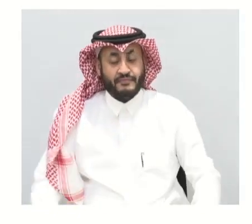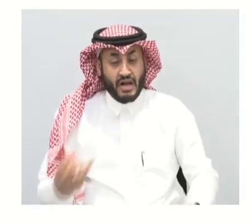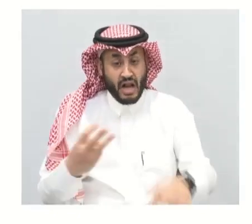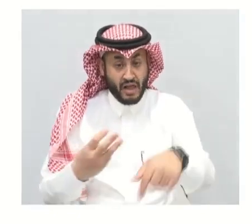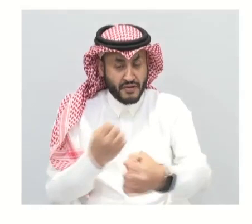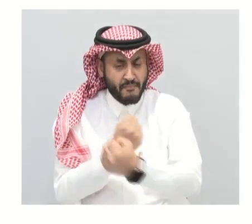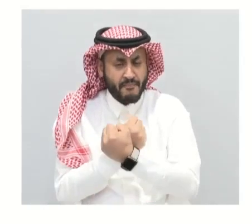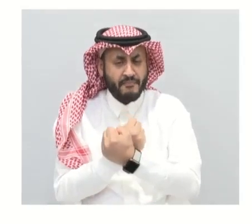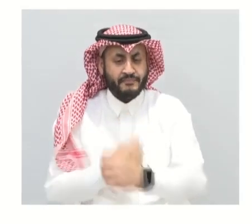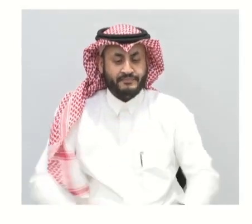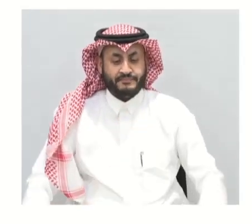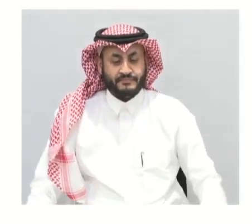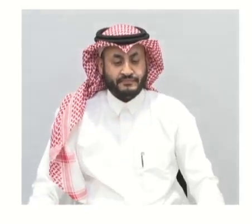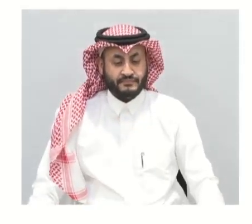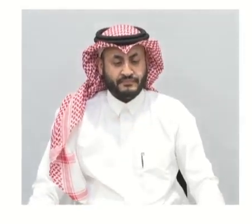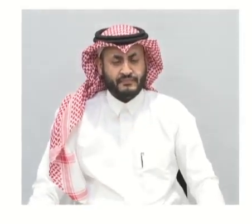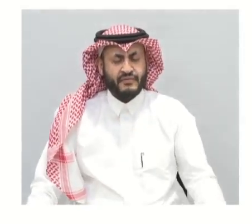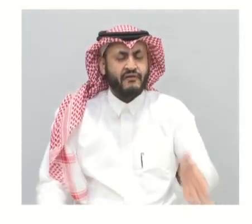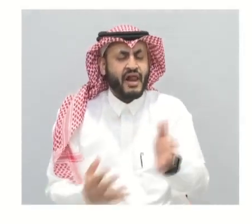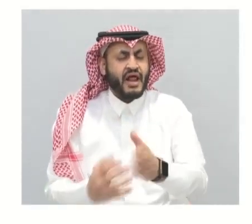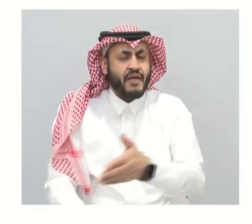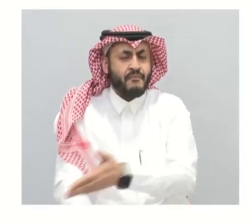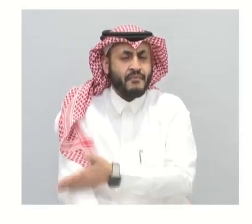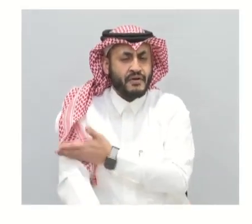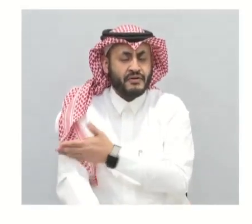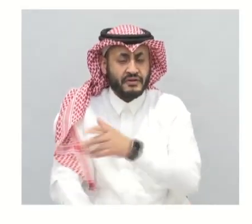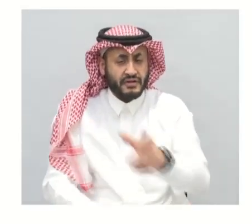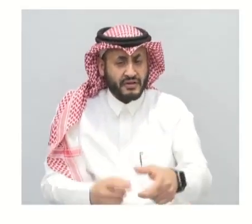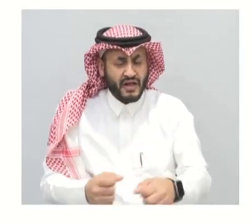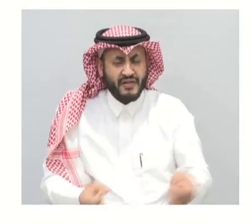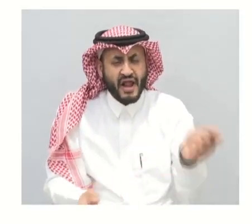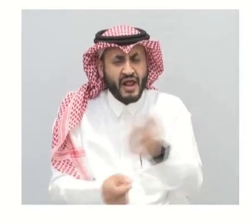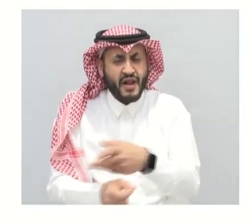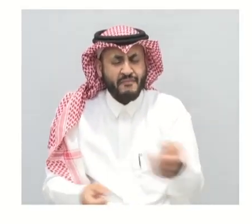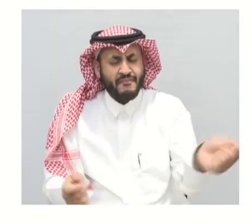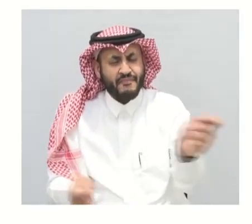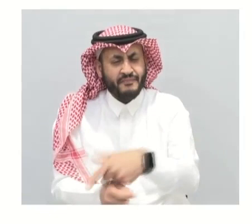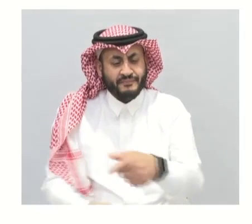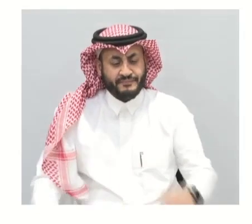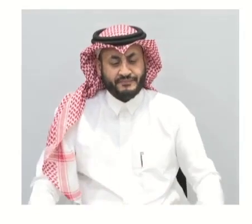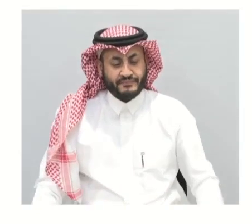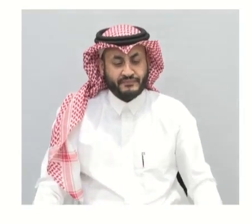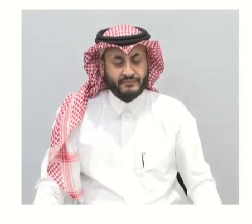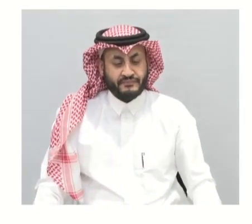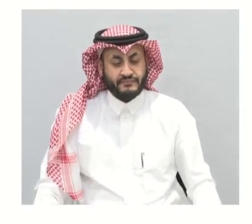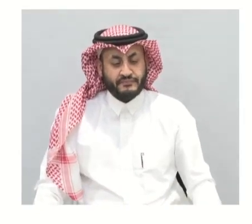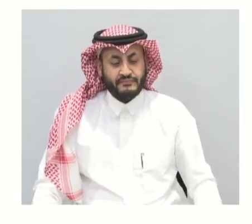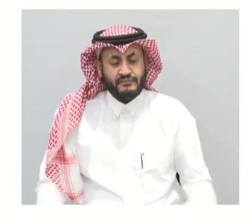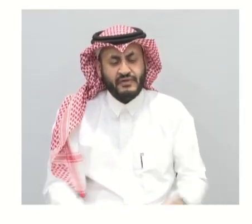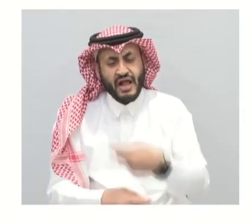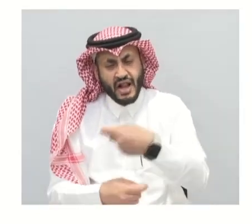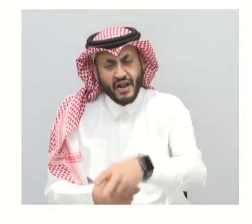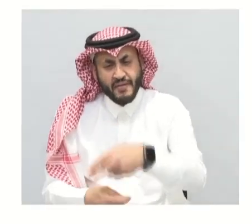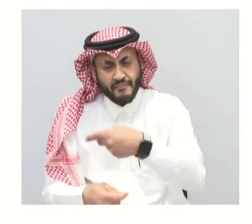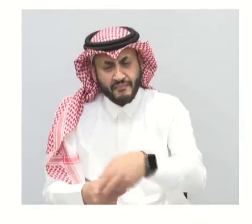الحفاظ عليها من وسائل التي تساعدنا او الاضرار التي تسبب في في هذه